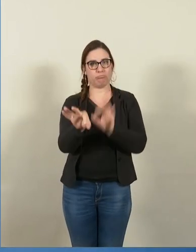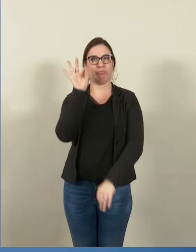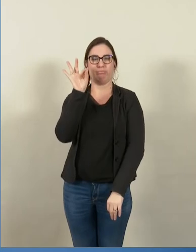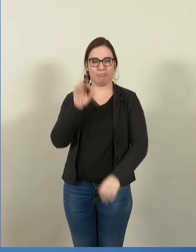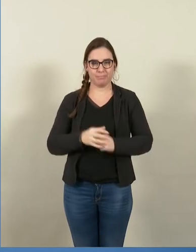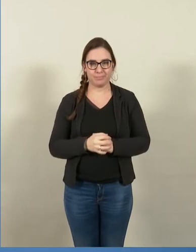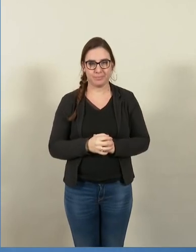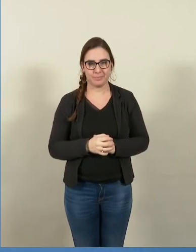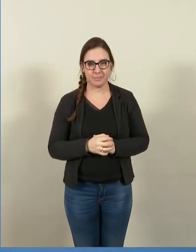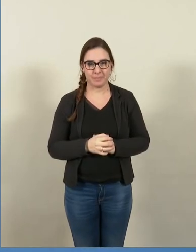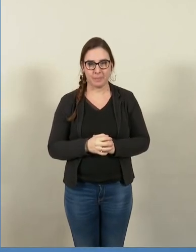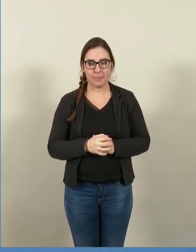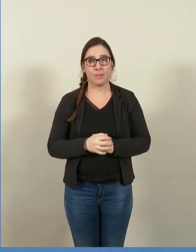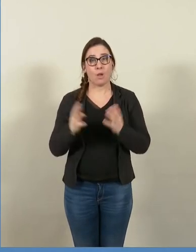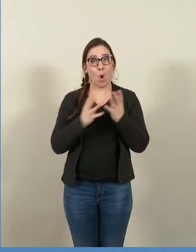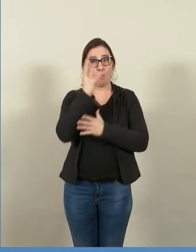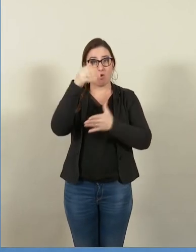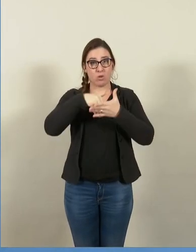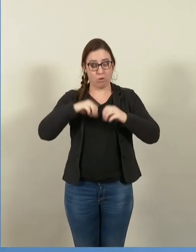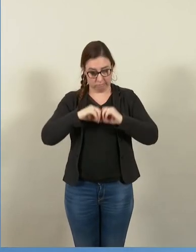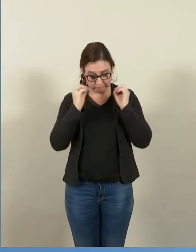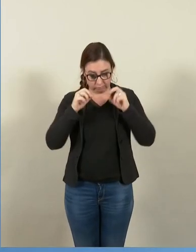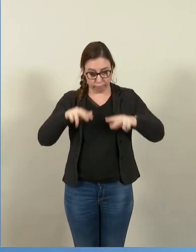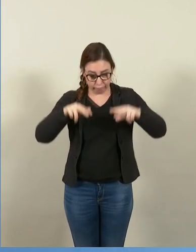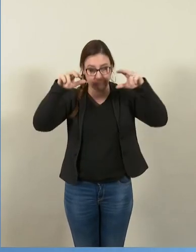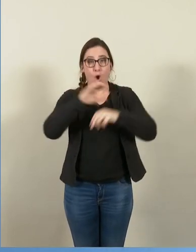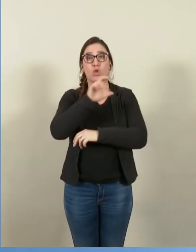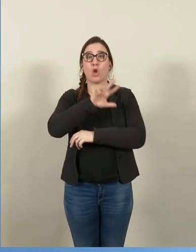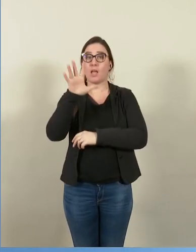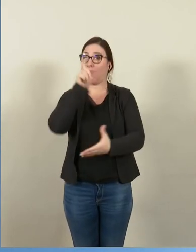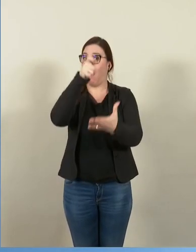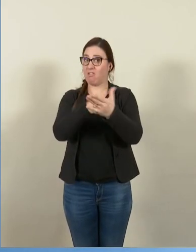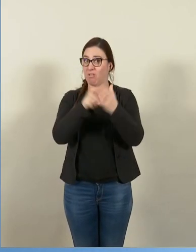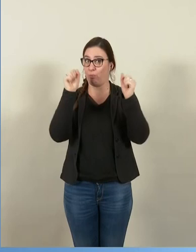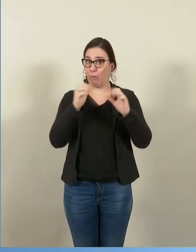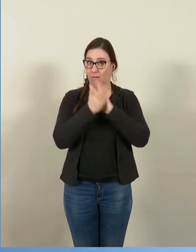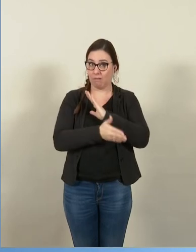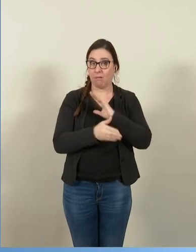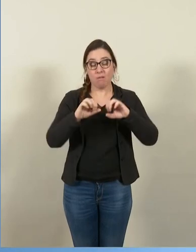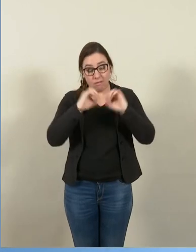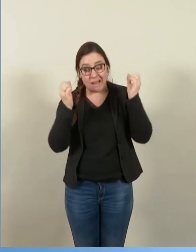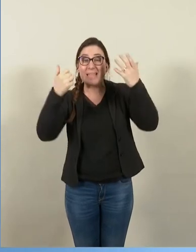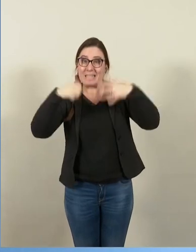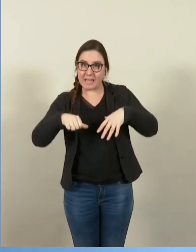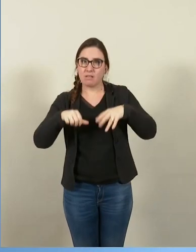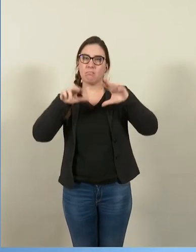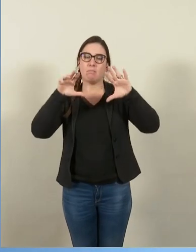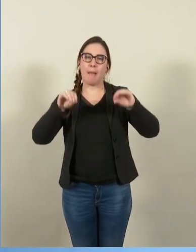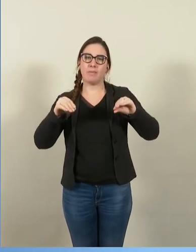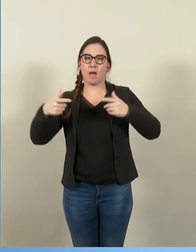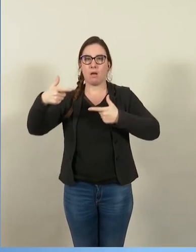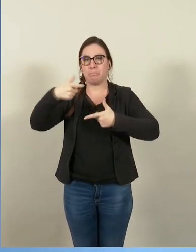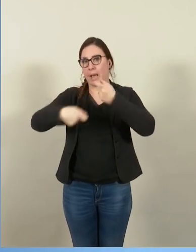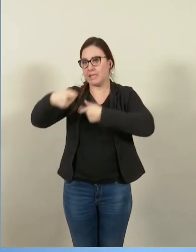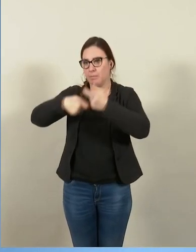retenu le projet comporte 135 logements en accession libre dont 16 en habitat participatif une